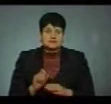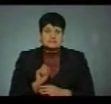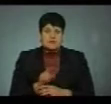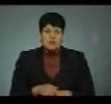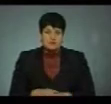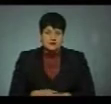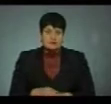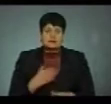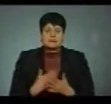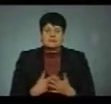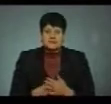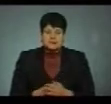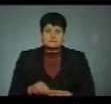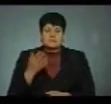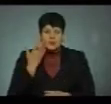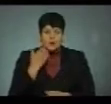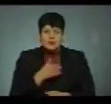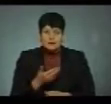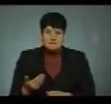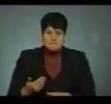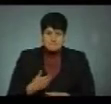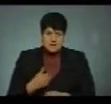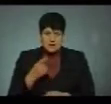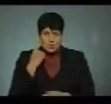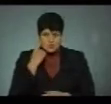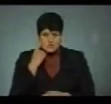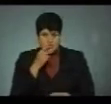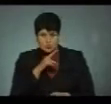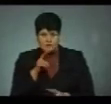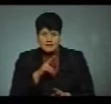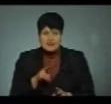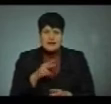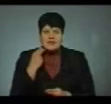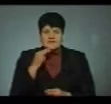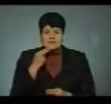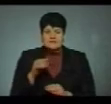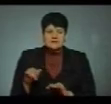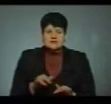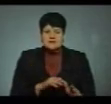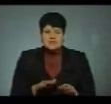замовника. Ну, наприклад, коли ми оцінювали ефективність діяльності